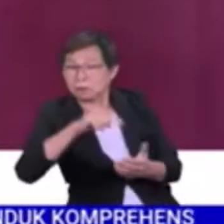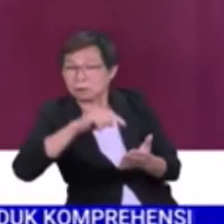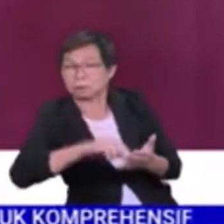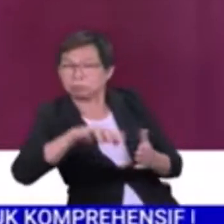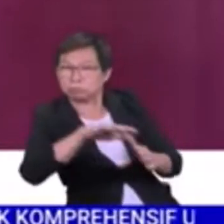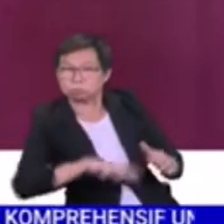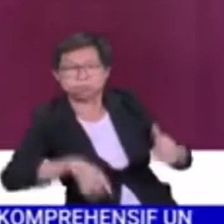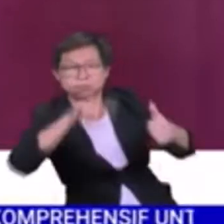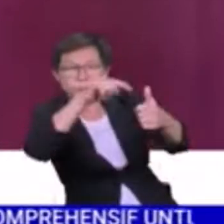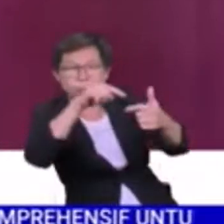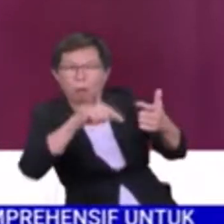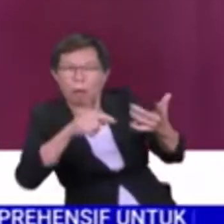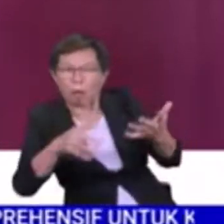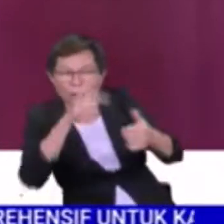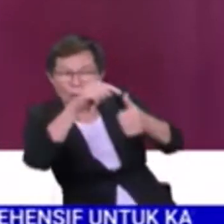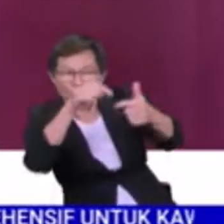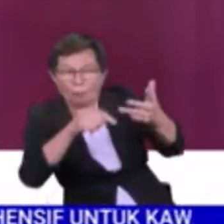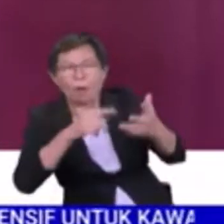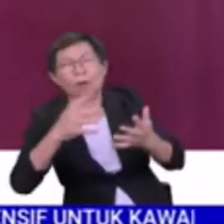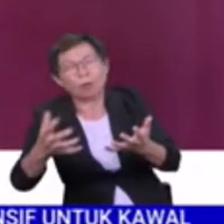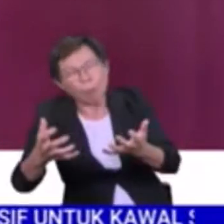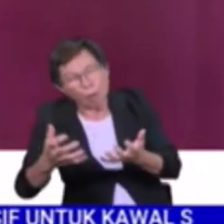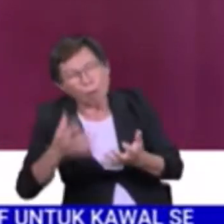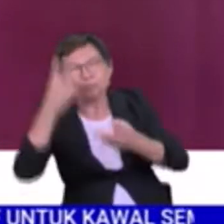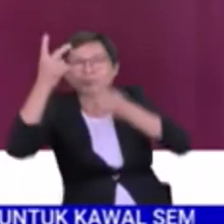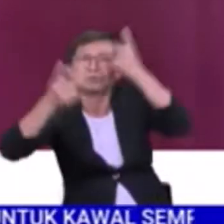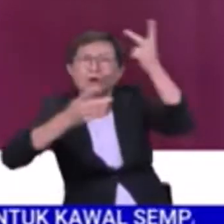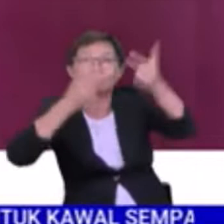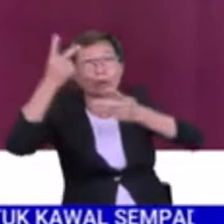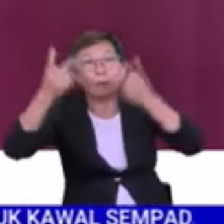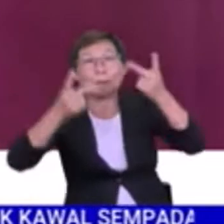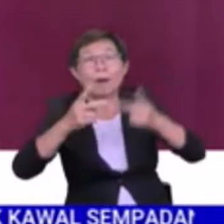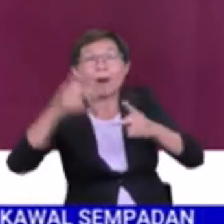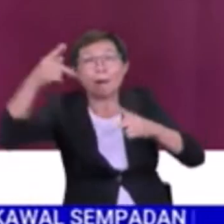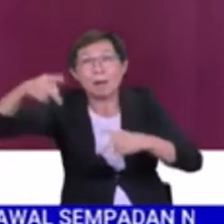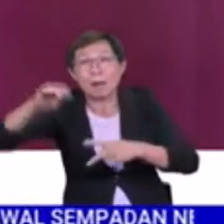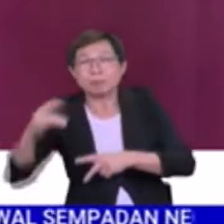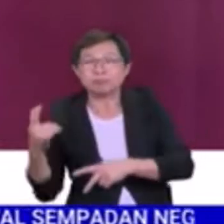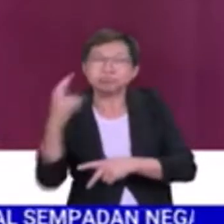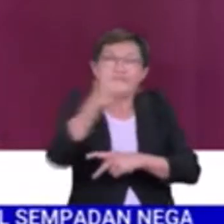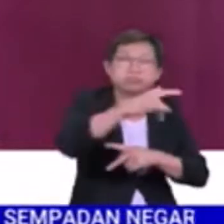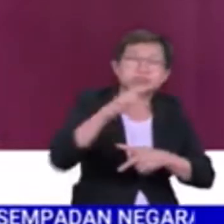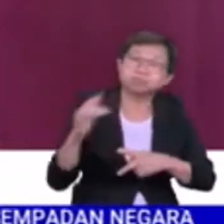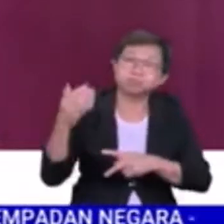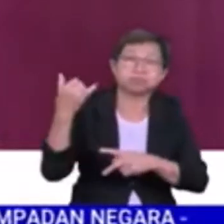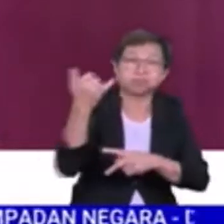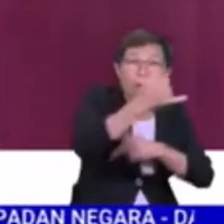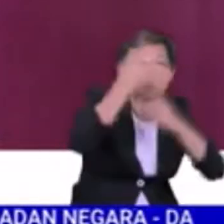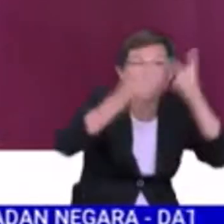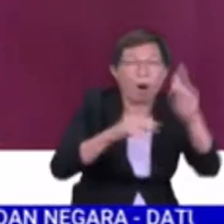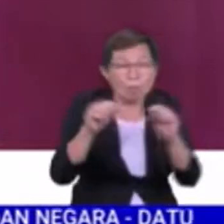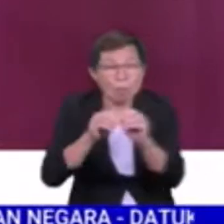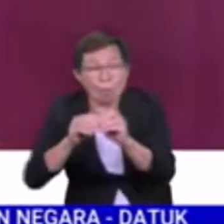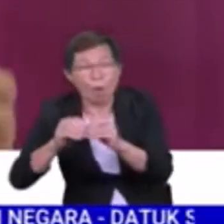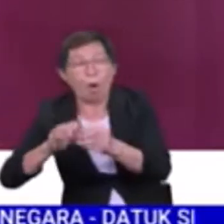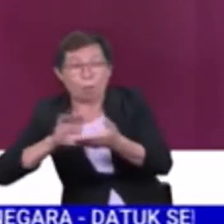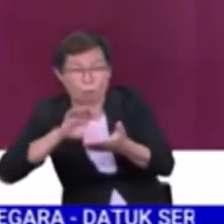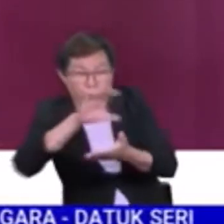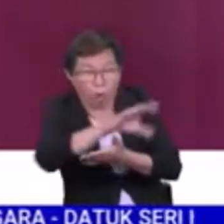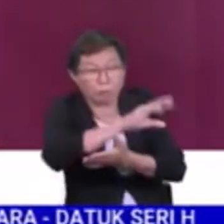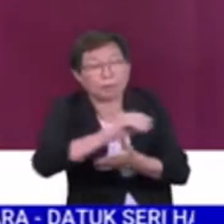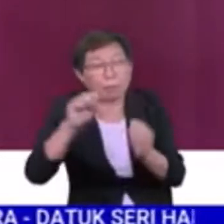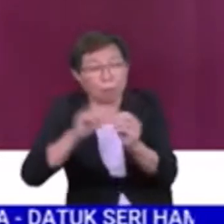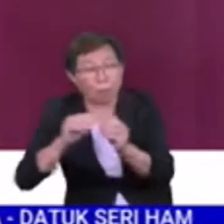antara hasrat dalam lawatan ini untuk menarik pelaburan, meningkatkan pelaburan dan meningkat